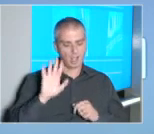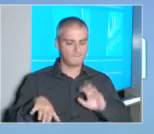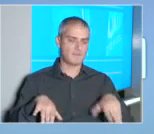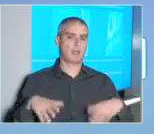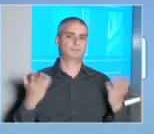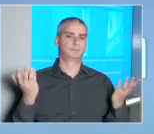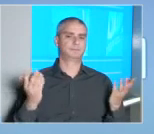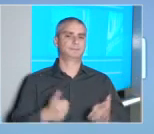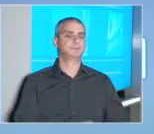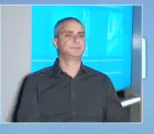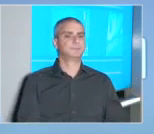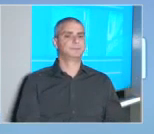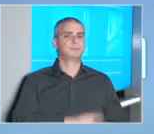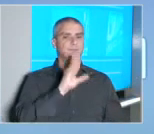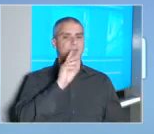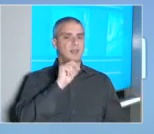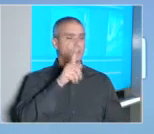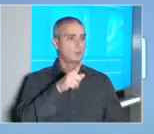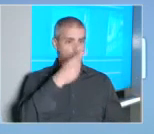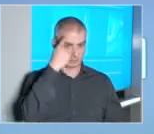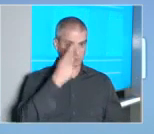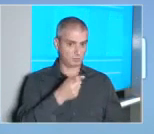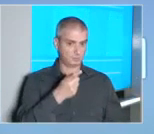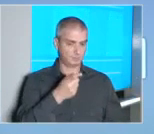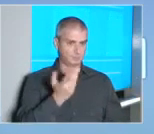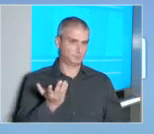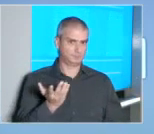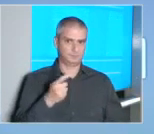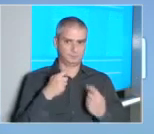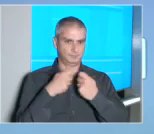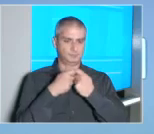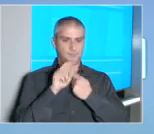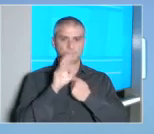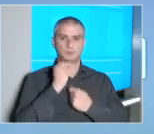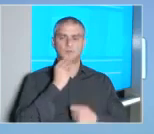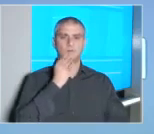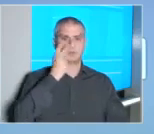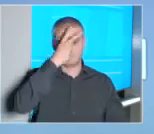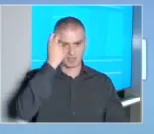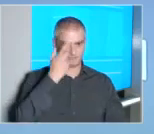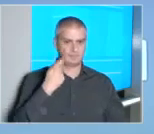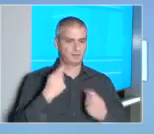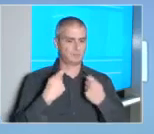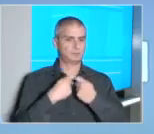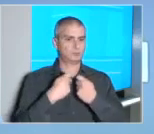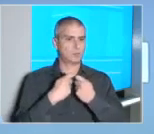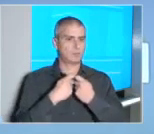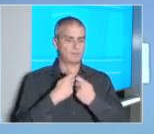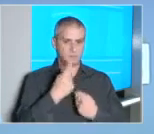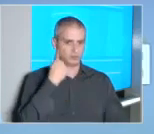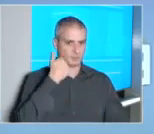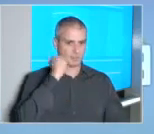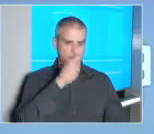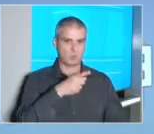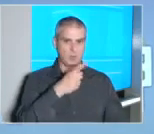וגם. כן. דני נוימן, אתה יודע... אפרופו העניין הזה של יהודים וערבים וריצה משותפת, שמעתי